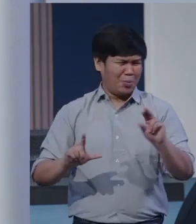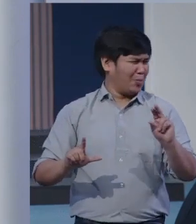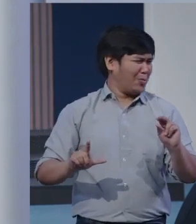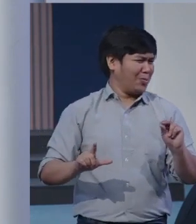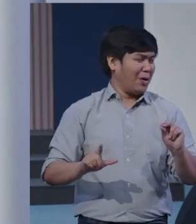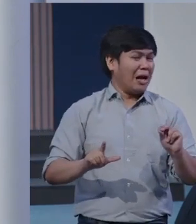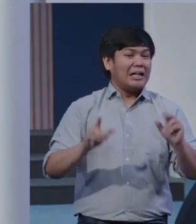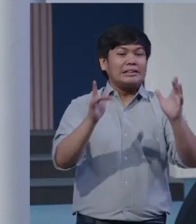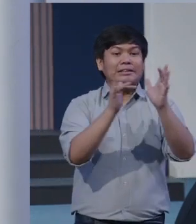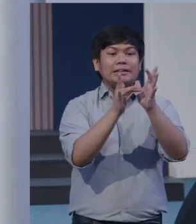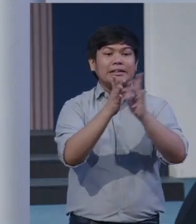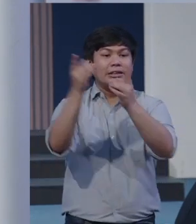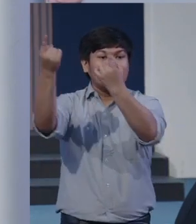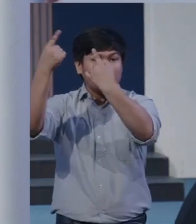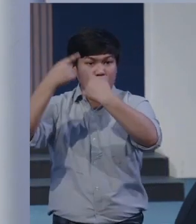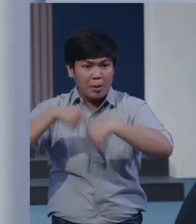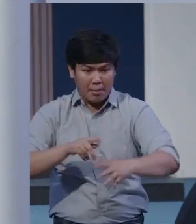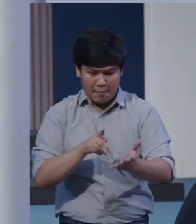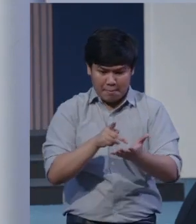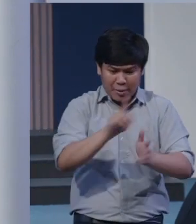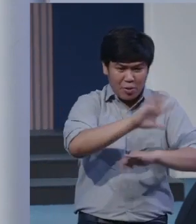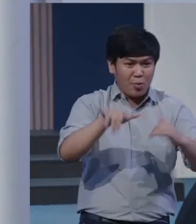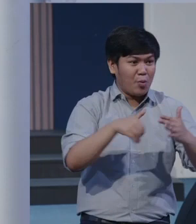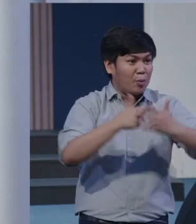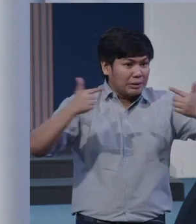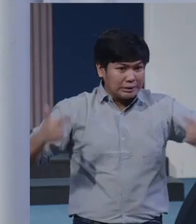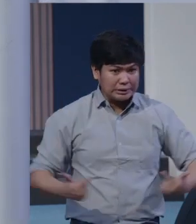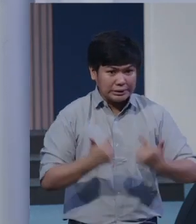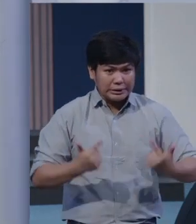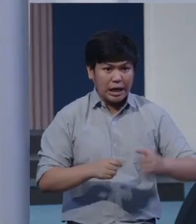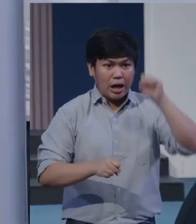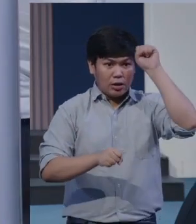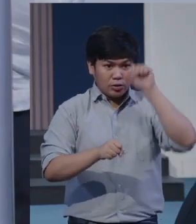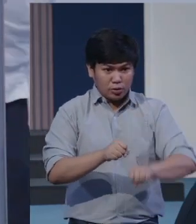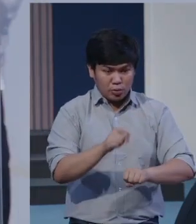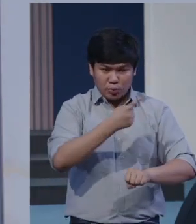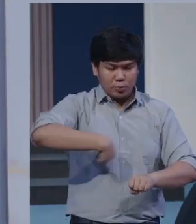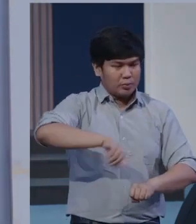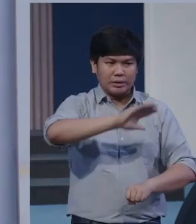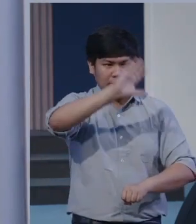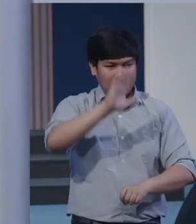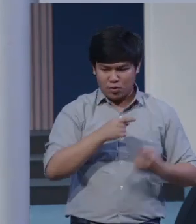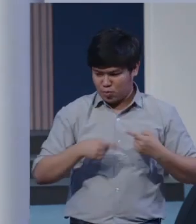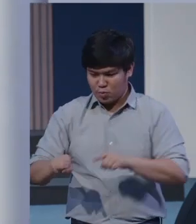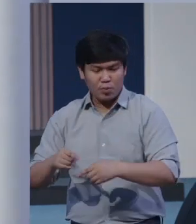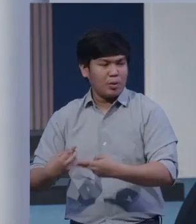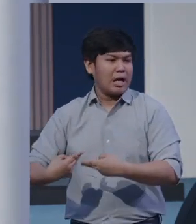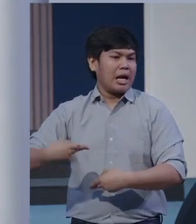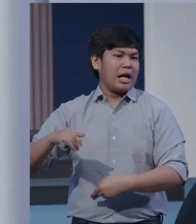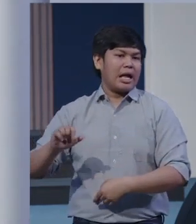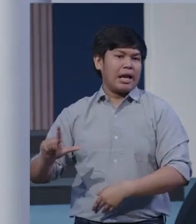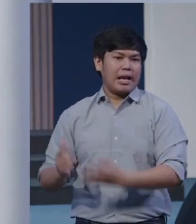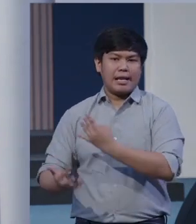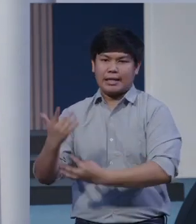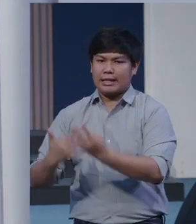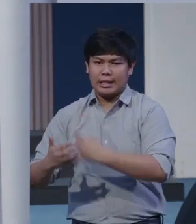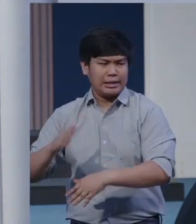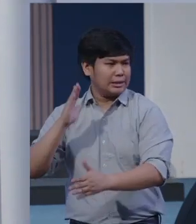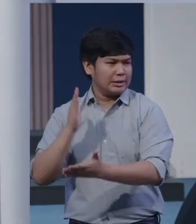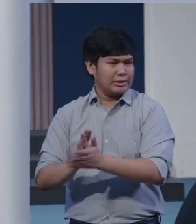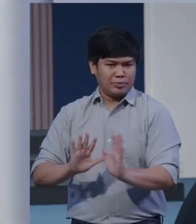niya sa Cruz ang ating lahat ng mga pagkakasala upang tayo ay hindi mapunta doon sa lawa ng nag-uusok